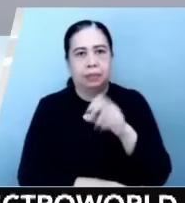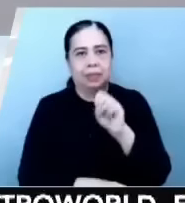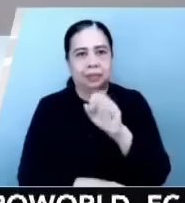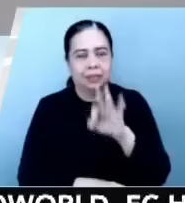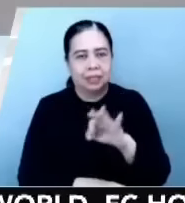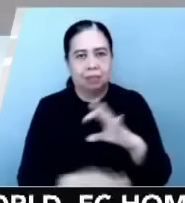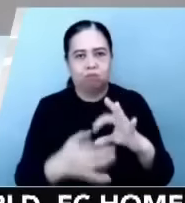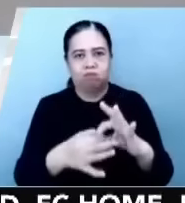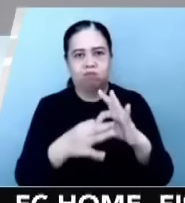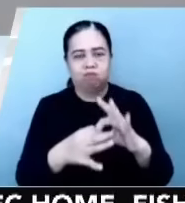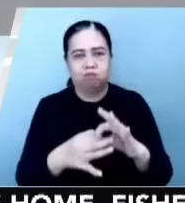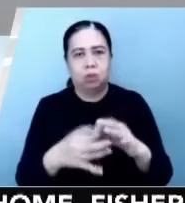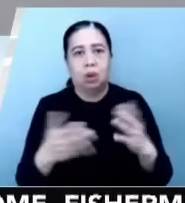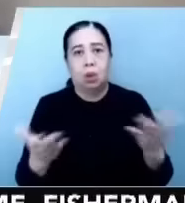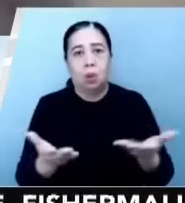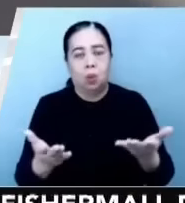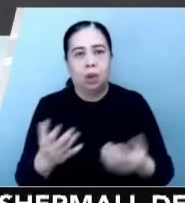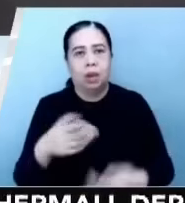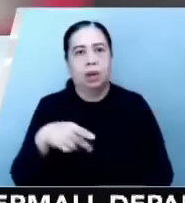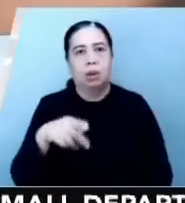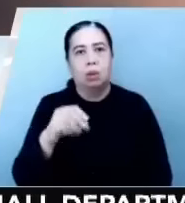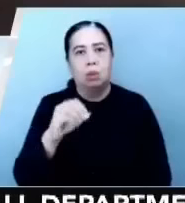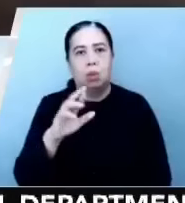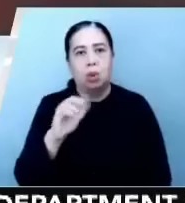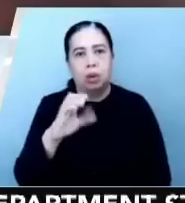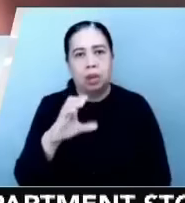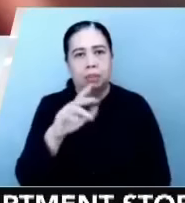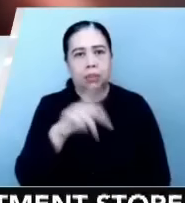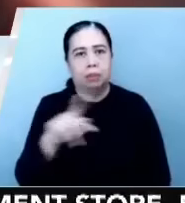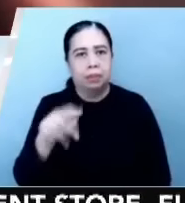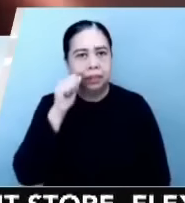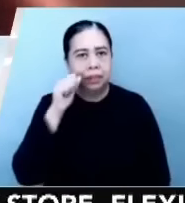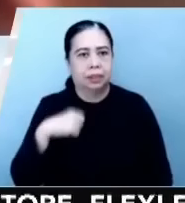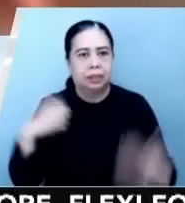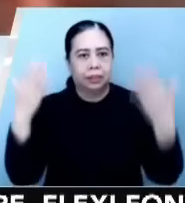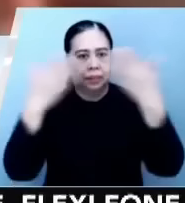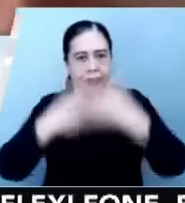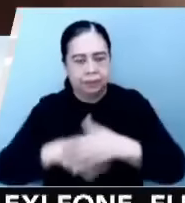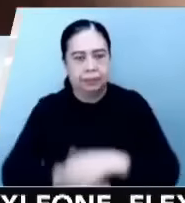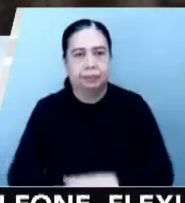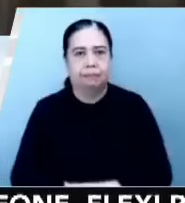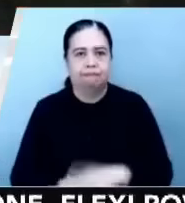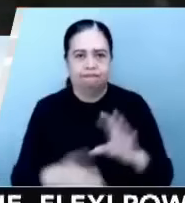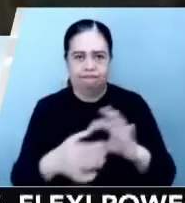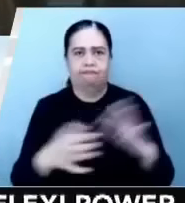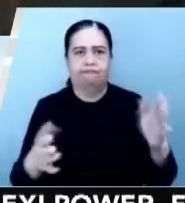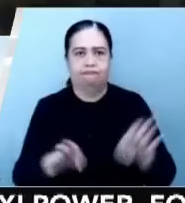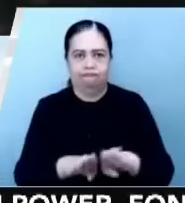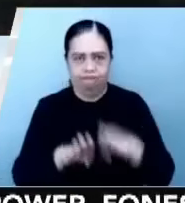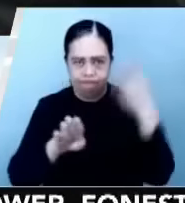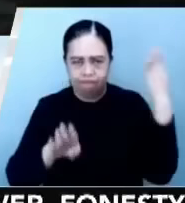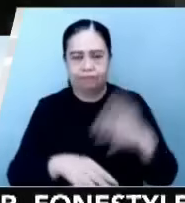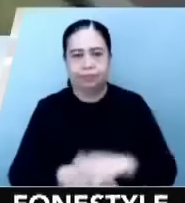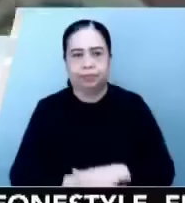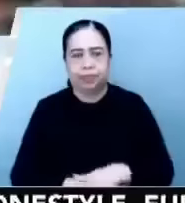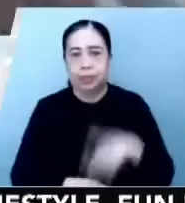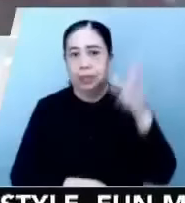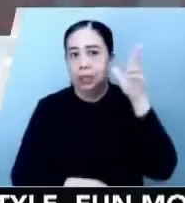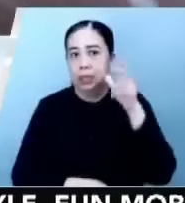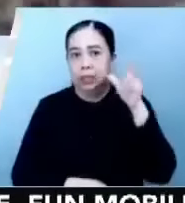ito sa Porac, Pampanga kagabi. Over mo yung hallway, box. I-open mo. Yeah. Yung hallway. Nakarinig kasi sila ng